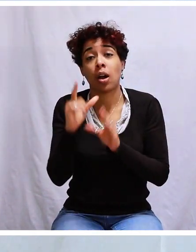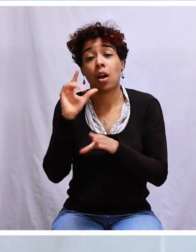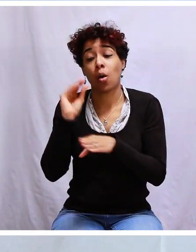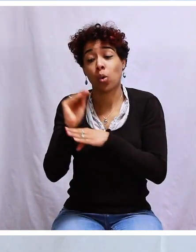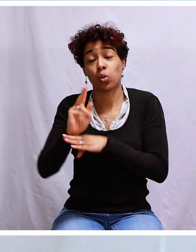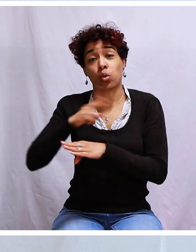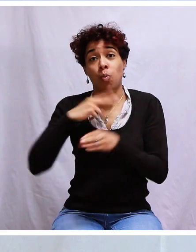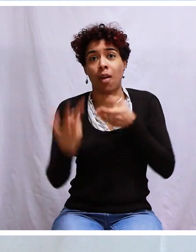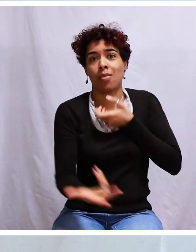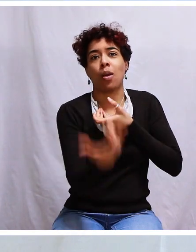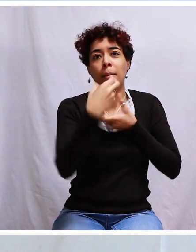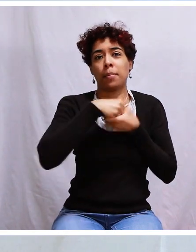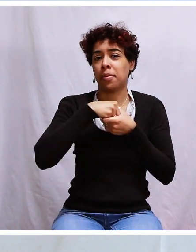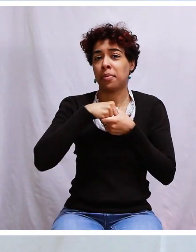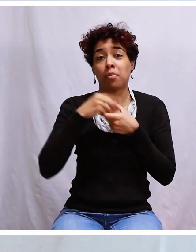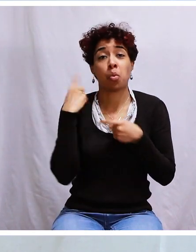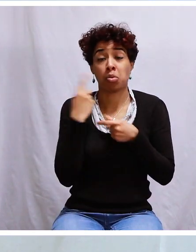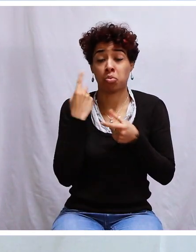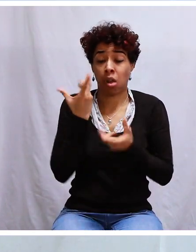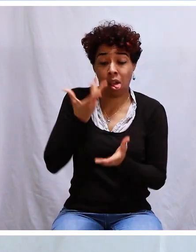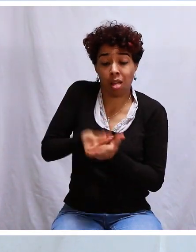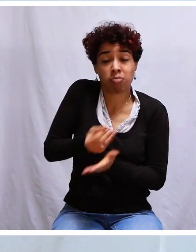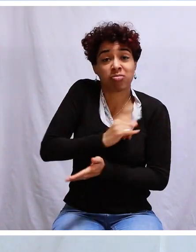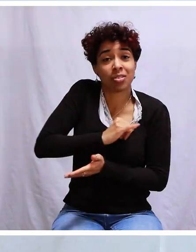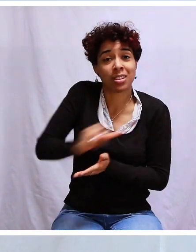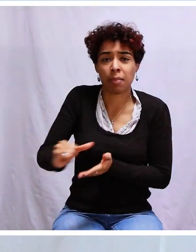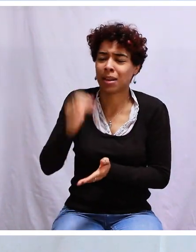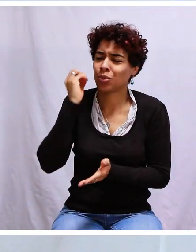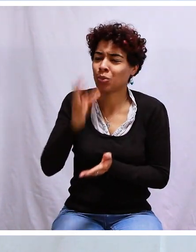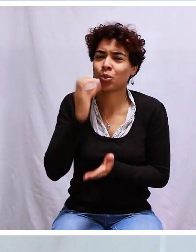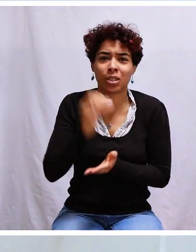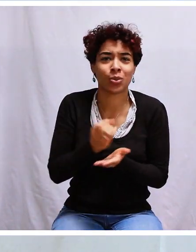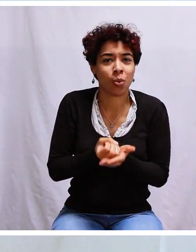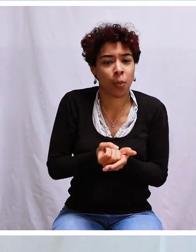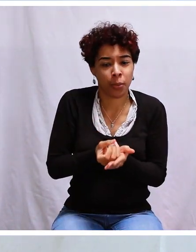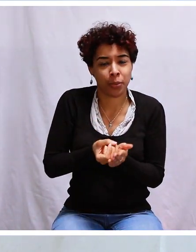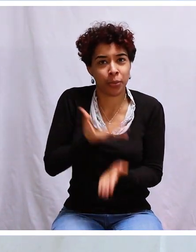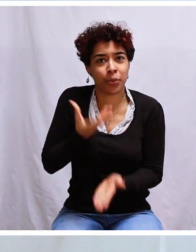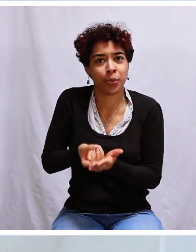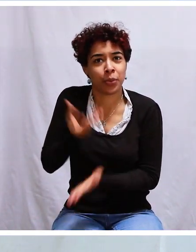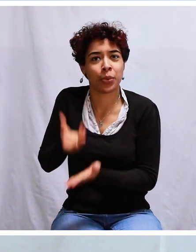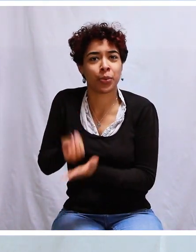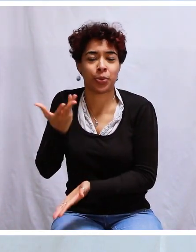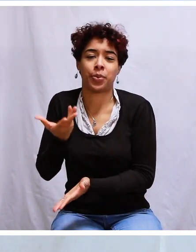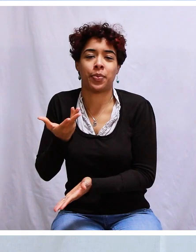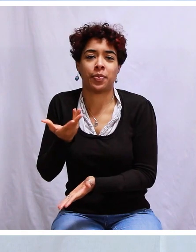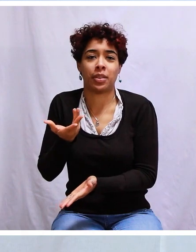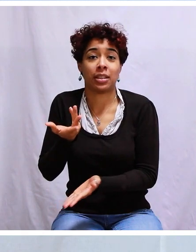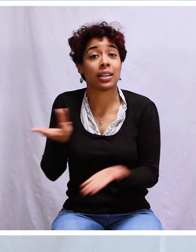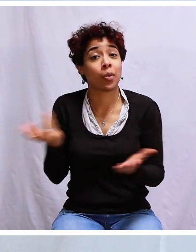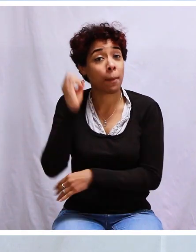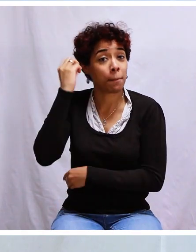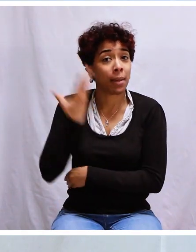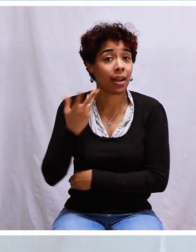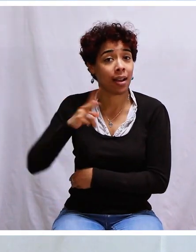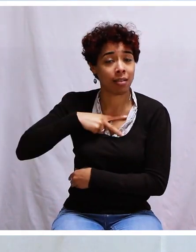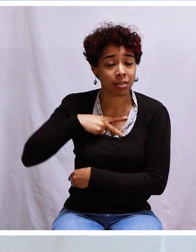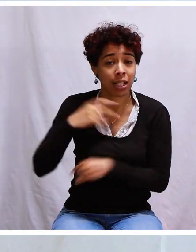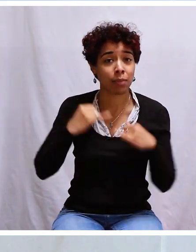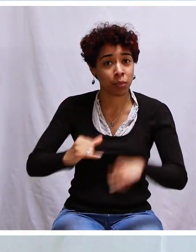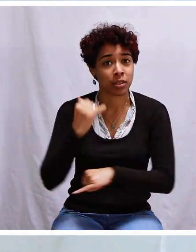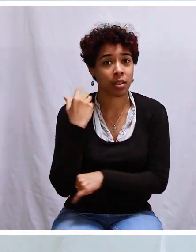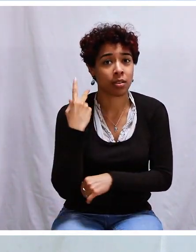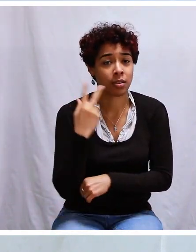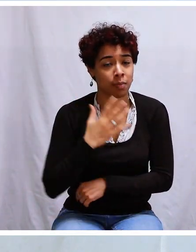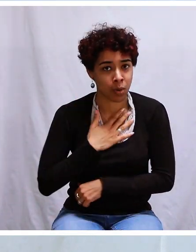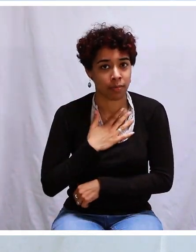est intarissable et qui se renouvelle tous les jours. Ma grâce, ma présence et ma puissance. Et c'est ce que Paul est en train de dire là.